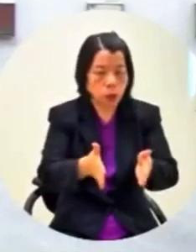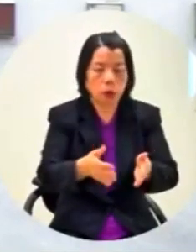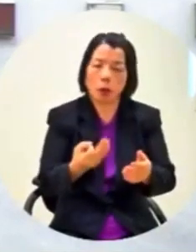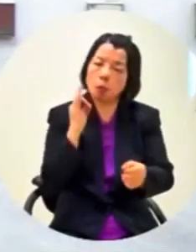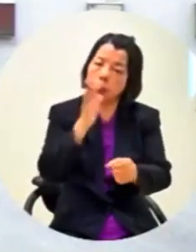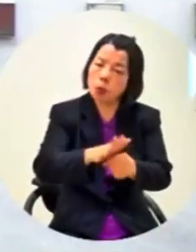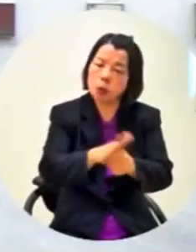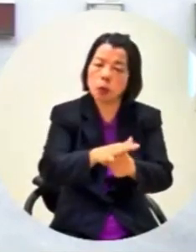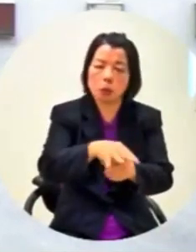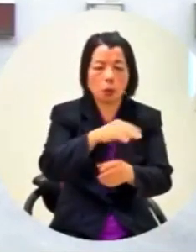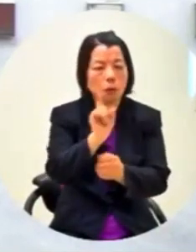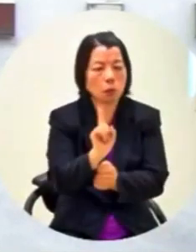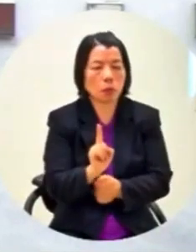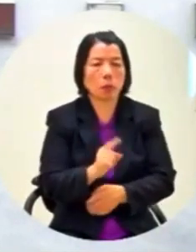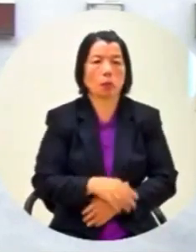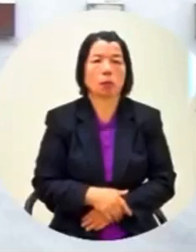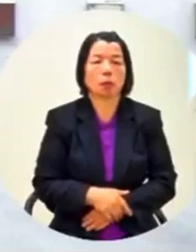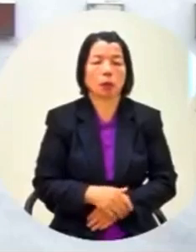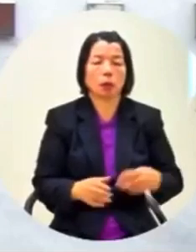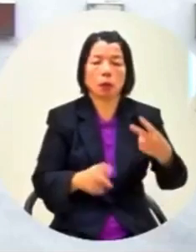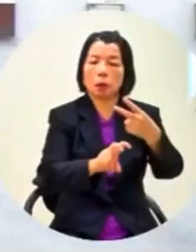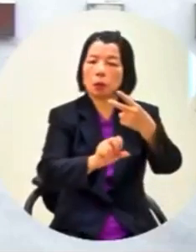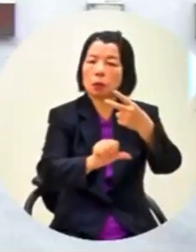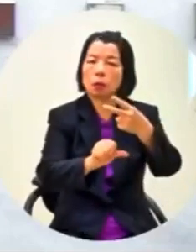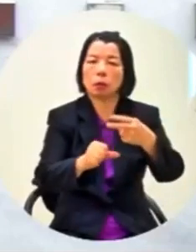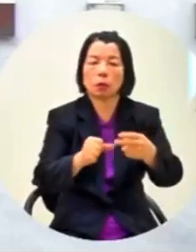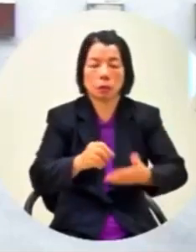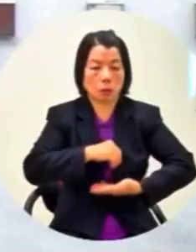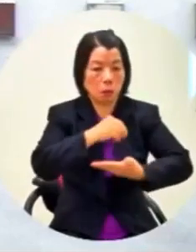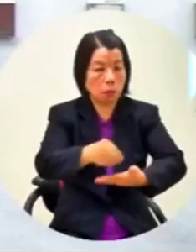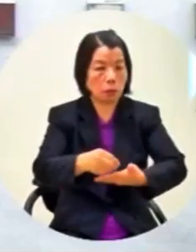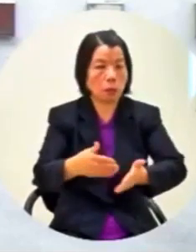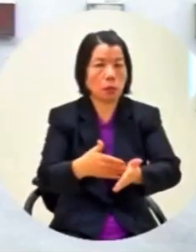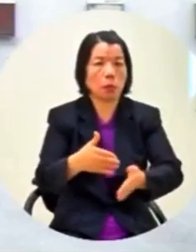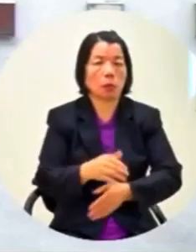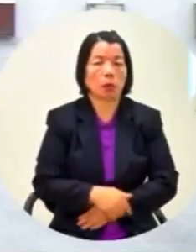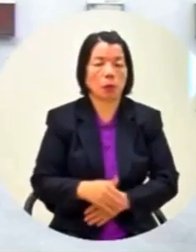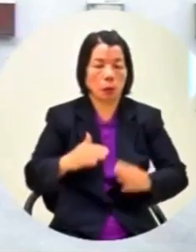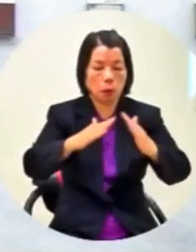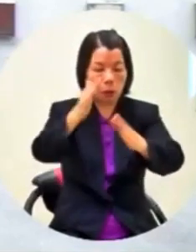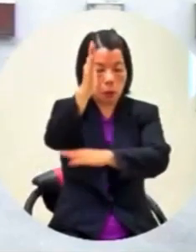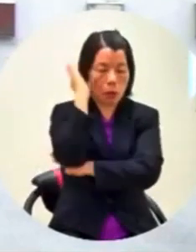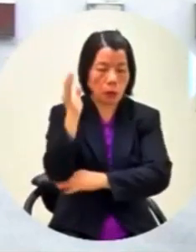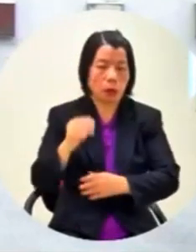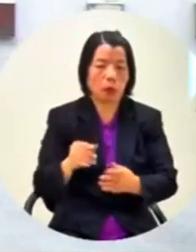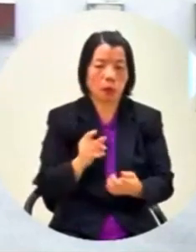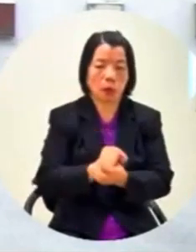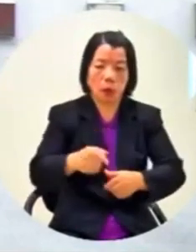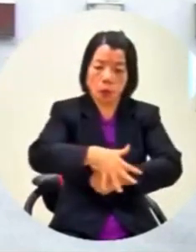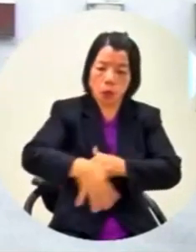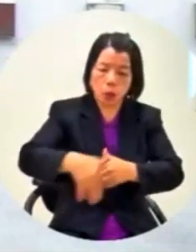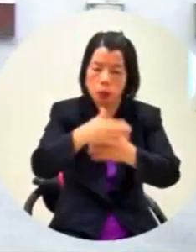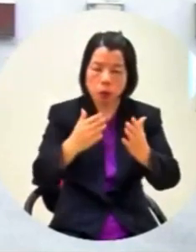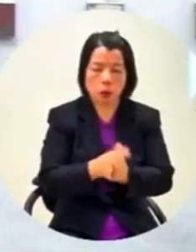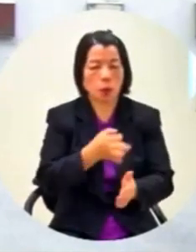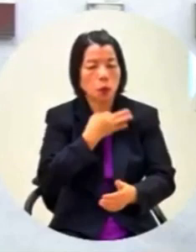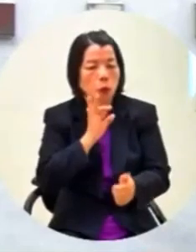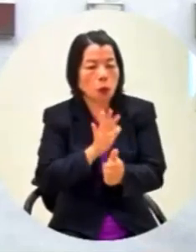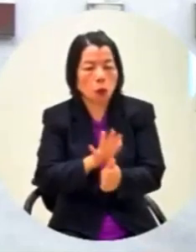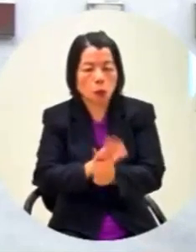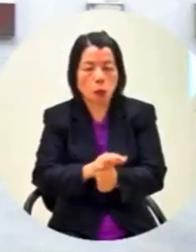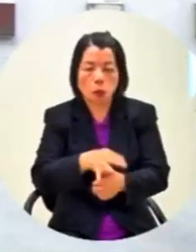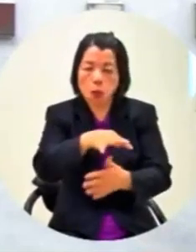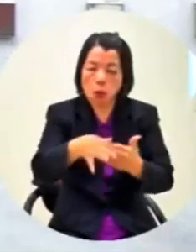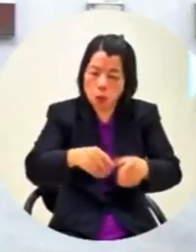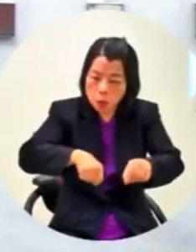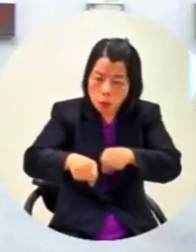则。我们在2月25日就提出市府各机关之纾困方案以及联络的资讯，推